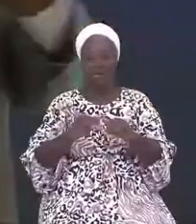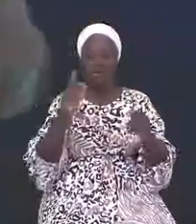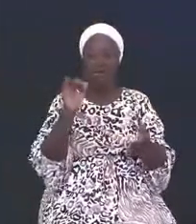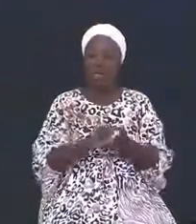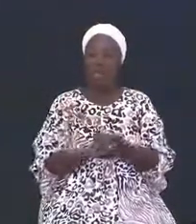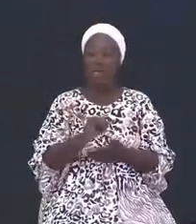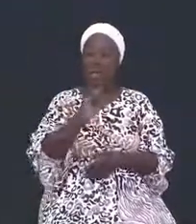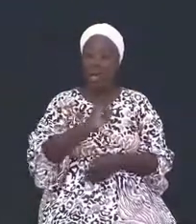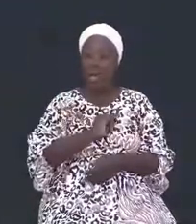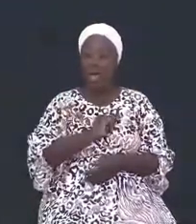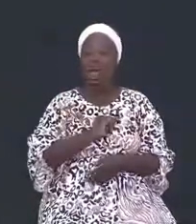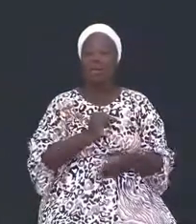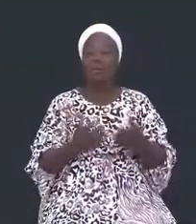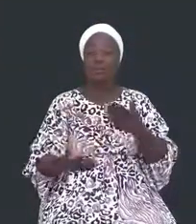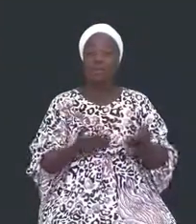vie éternelle ?»